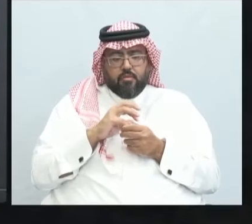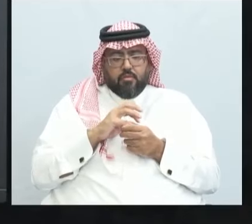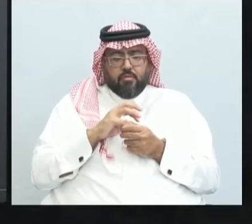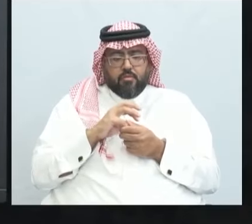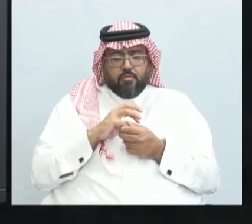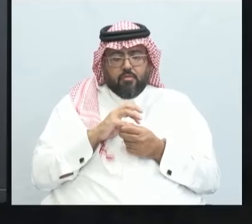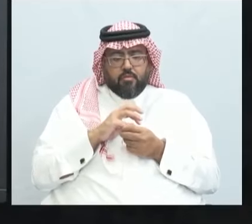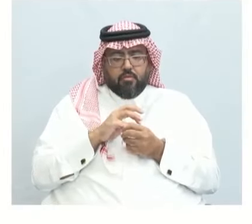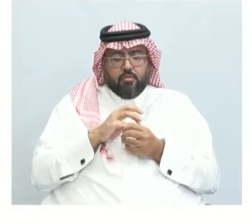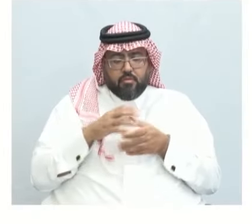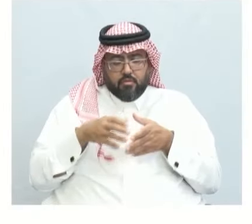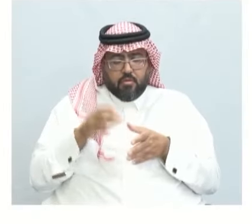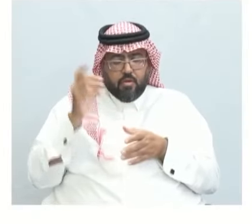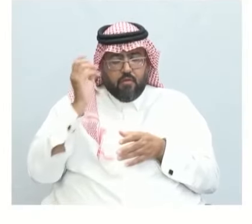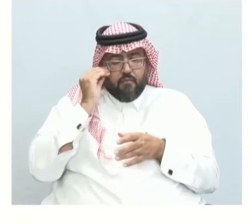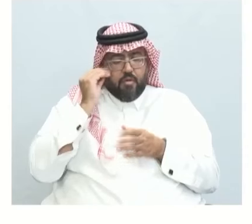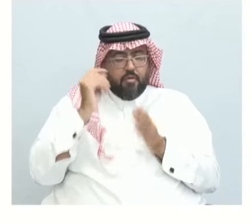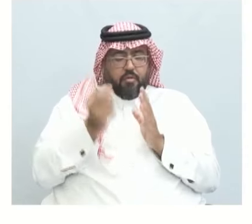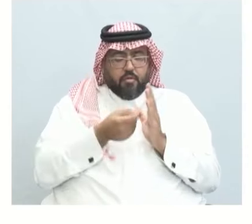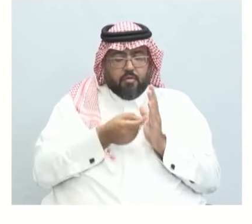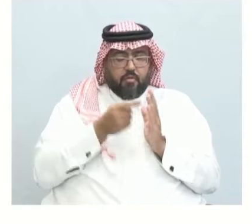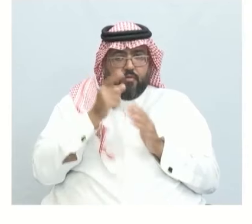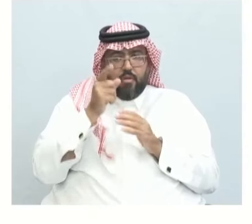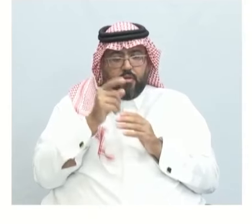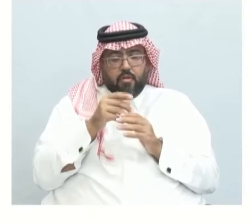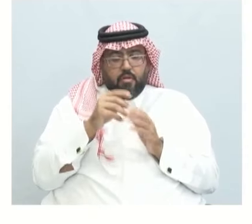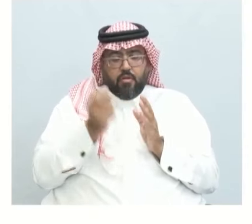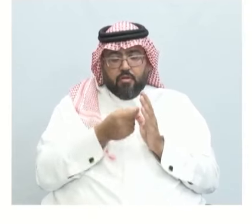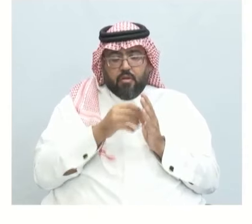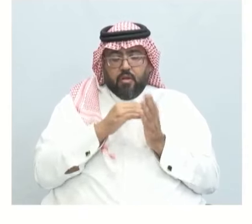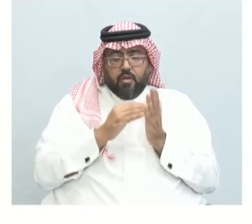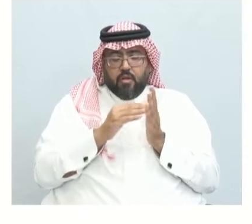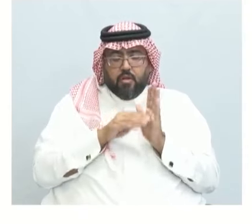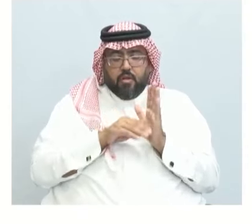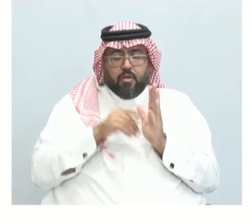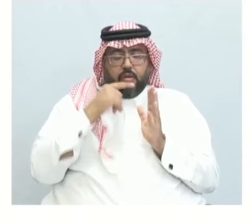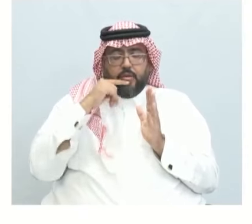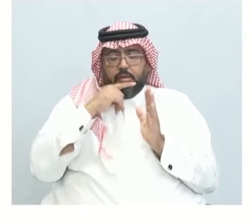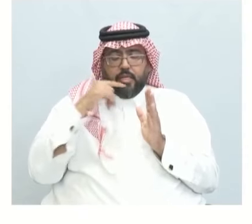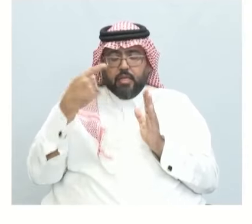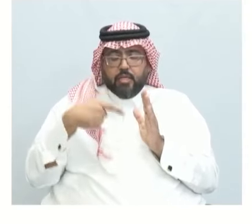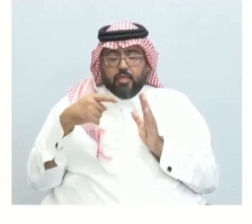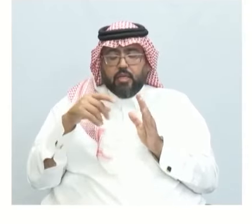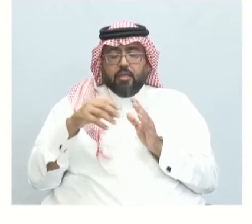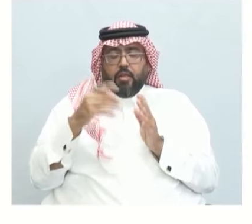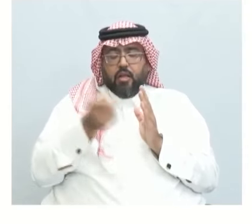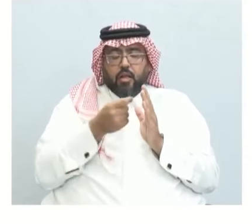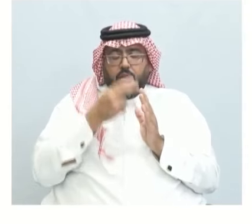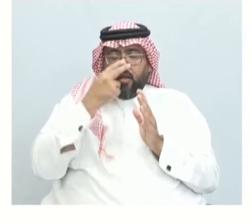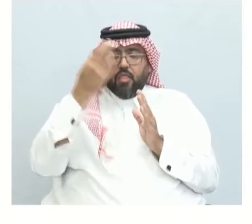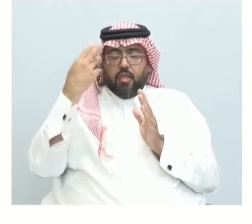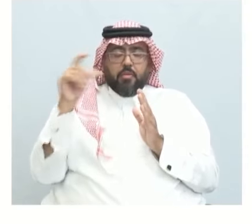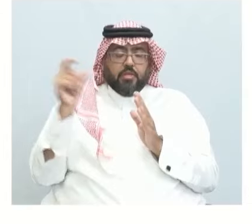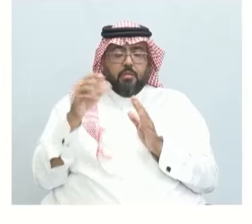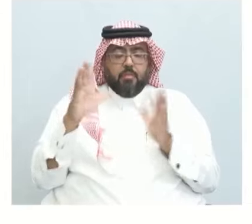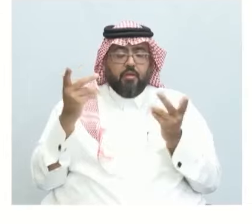من خلال ما عرفت عن العصر الجاهلي اكتب انت في اقل من عشره اسطر مقاله موضوعيه تصف فيها حال العرب قبل الاسلام